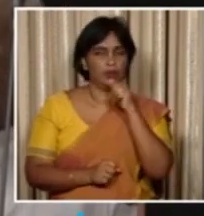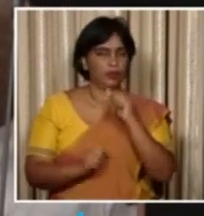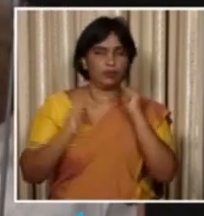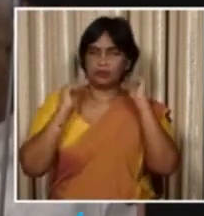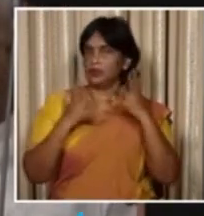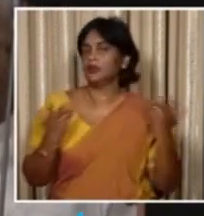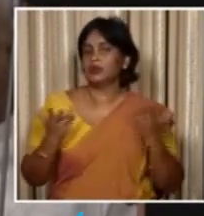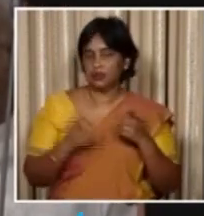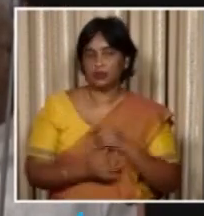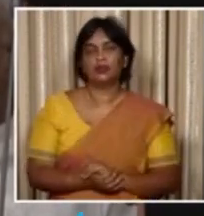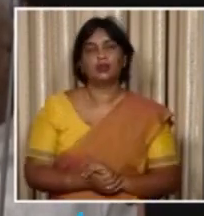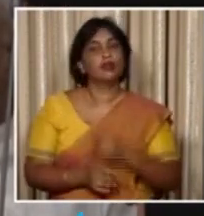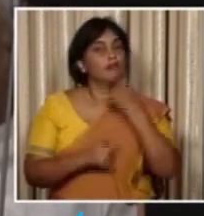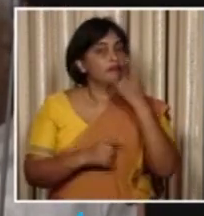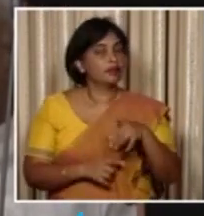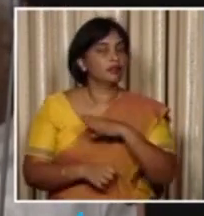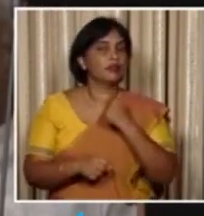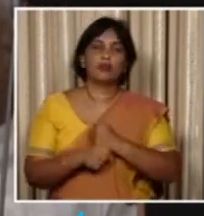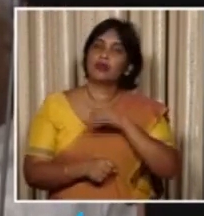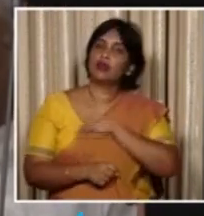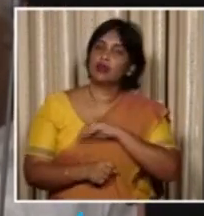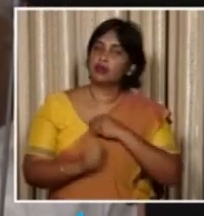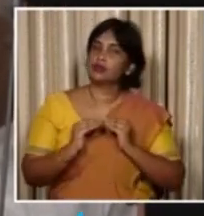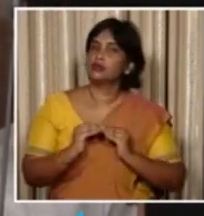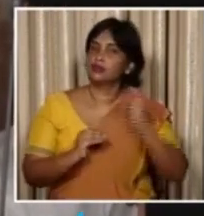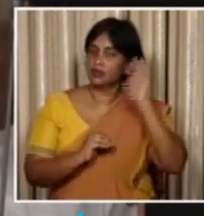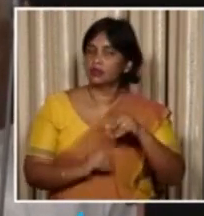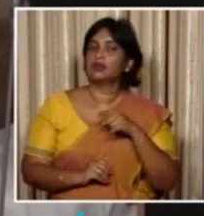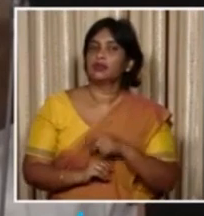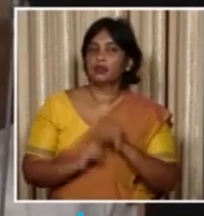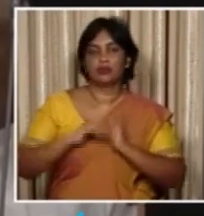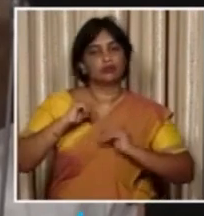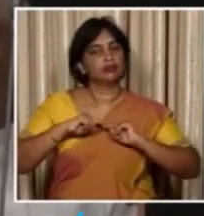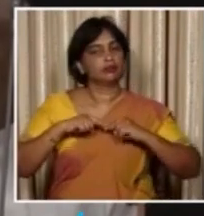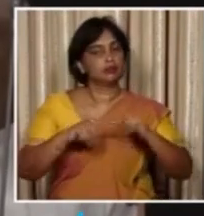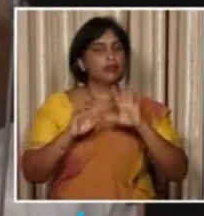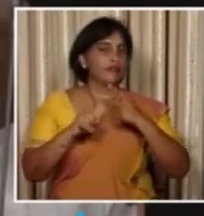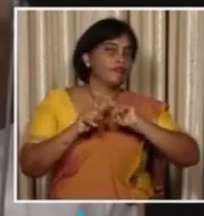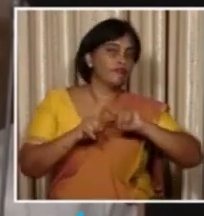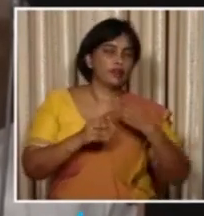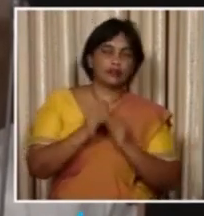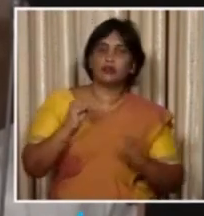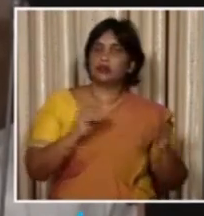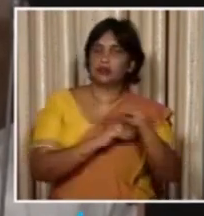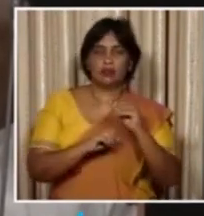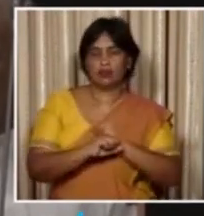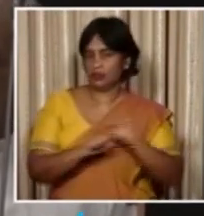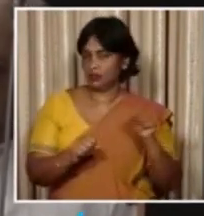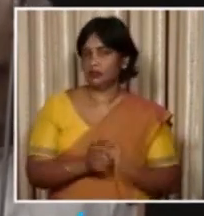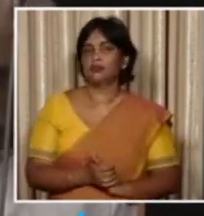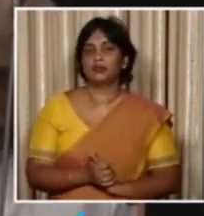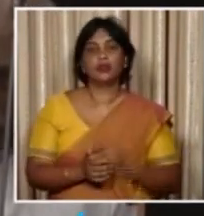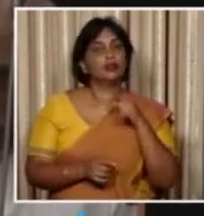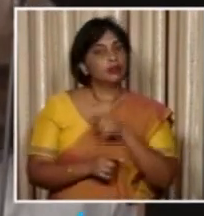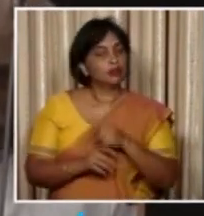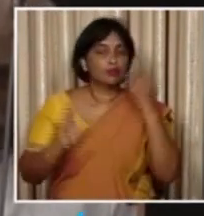ಪ್ರಮಾಣ ಎಮ ನಿಸಾ ರಾಜ ಆದಾಯ ವೆಡಿಕರ ಗನೀಮಟ ಕಟಯುತು ಕಿರೀಮ ಹೆರ ವಿನತ್ ವಿಕಲ್ಪಯಾಕ್ ತಿಬುನೆ ನೆಹೆ